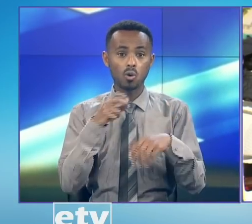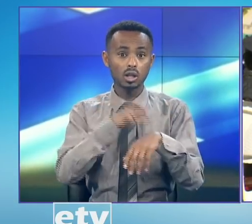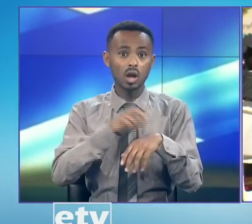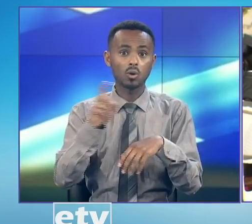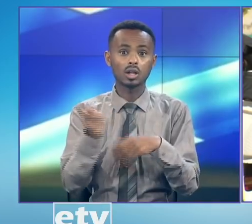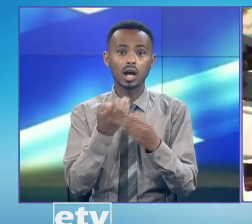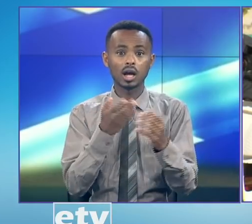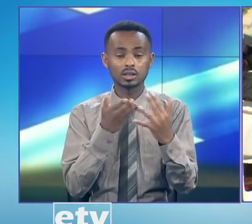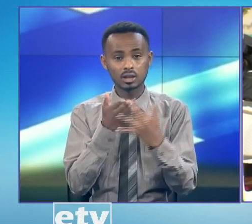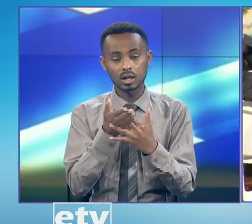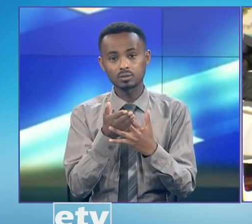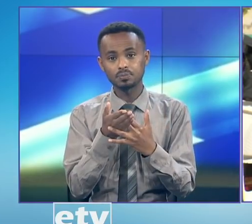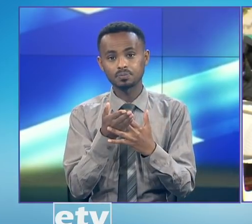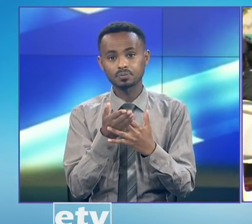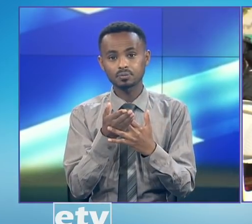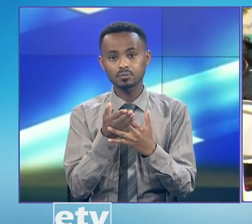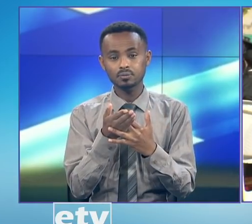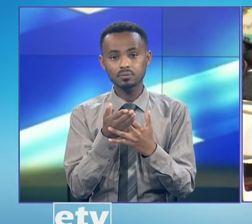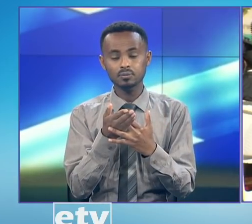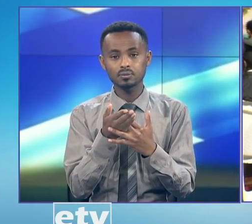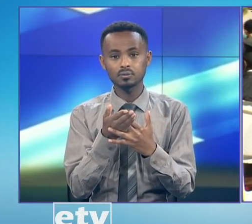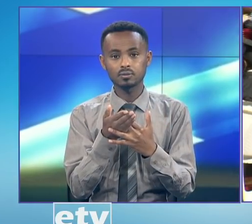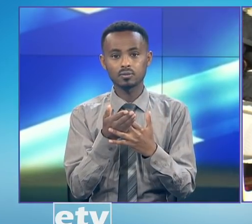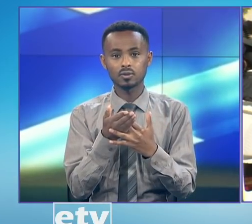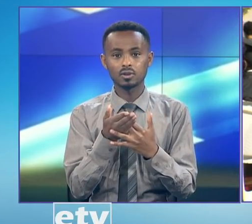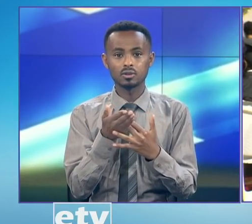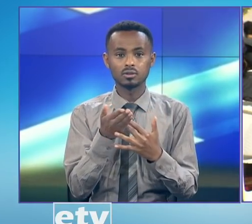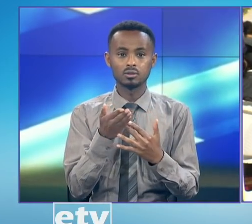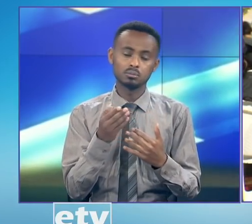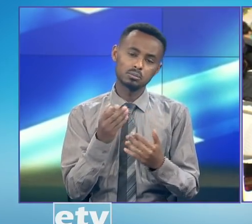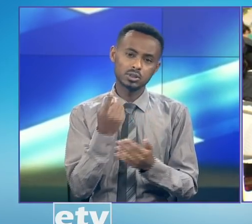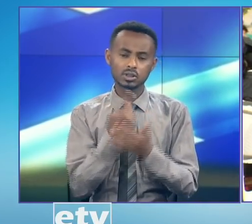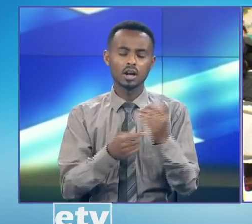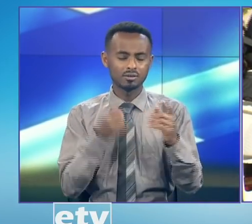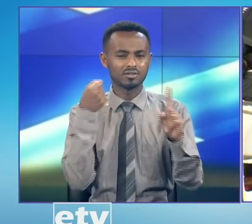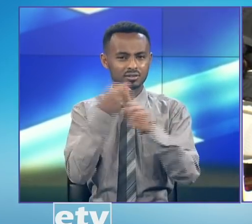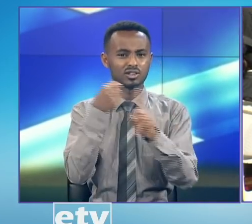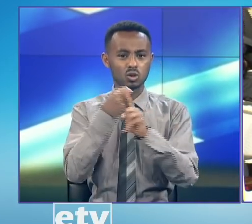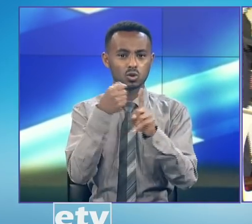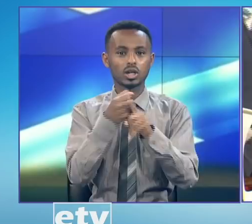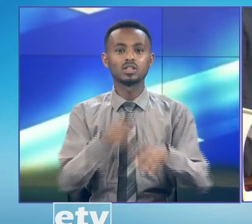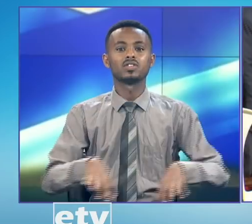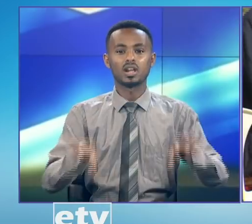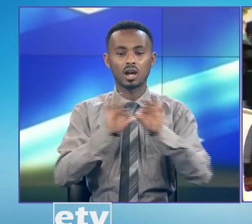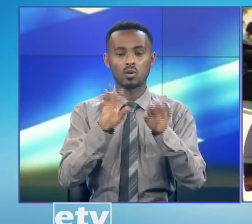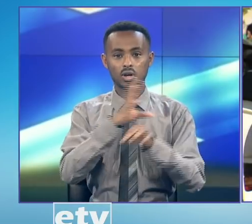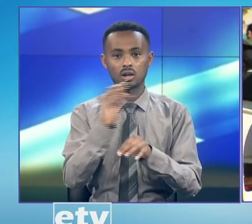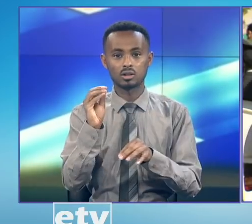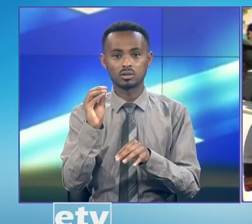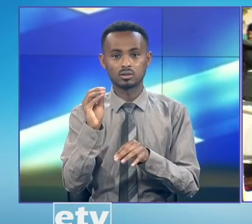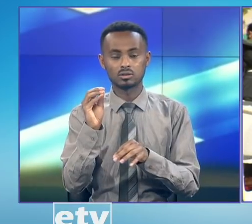ዩኒታ ጋር ፋይት ብቻ መታገል ተግሎሽ ይጠይቃልና